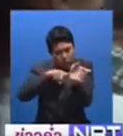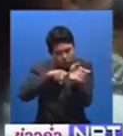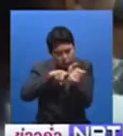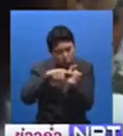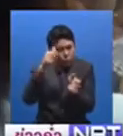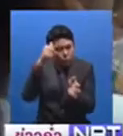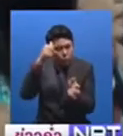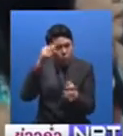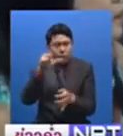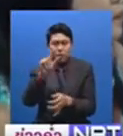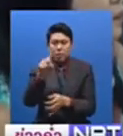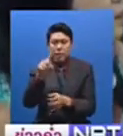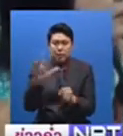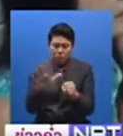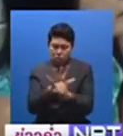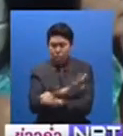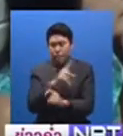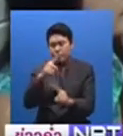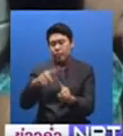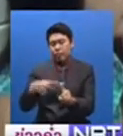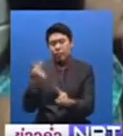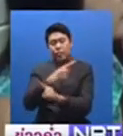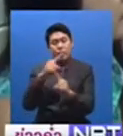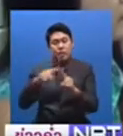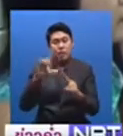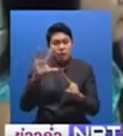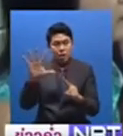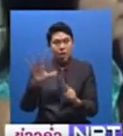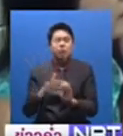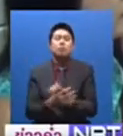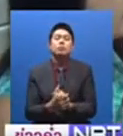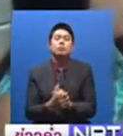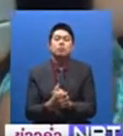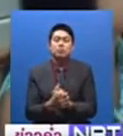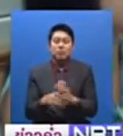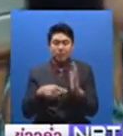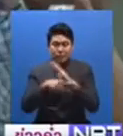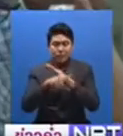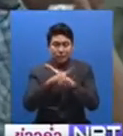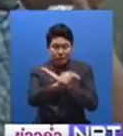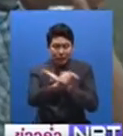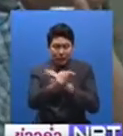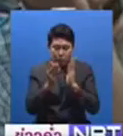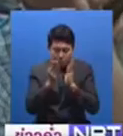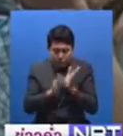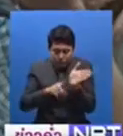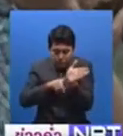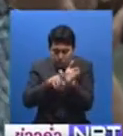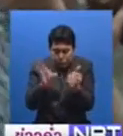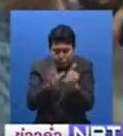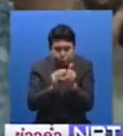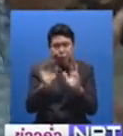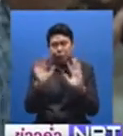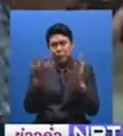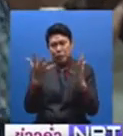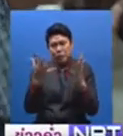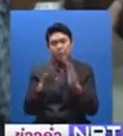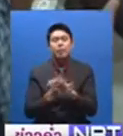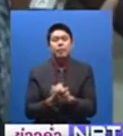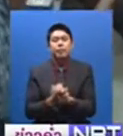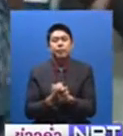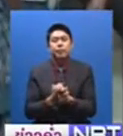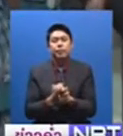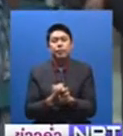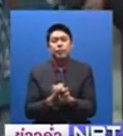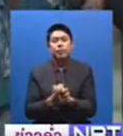21วันซึ่งจะครบในวันที่ 5พฤศจิกายนนี้ยืนยันว่าพื้นที่จังหวัดตราดยังไม่พบผู้ติดเชื้อแต่อย่างใดขณะที่นาย